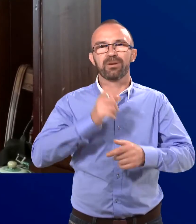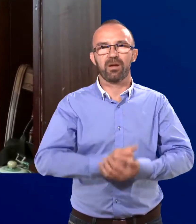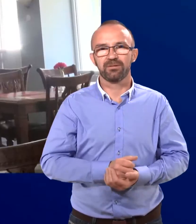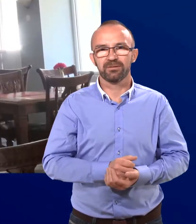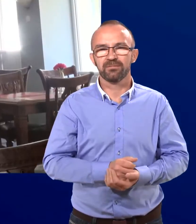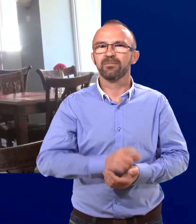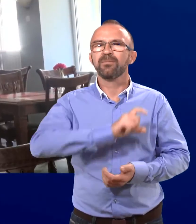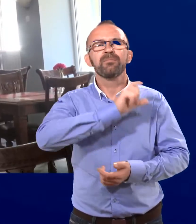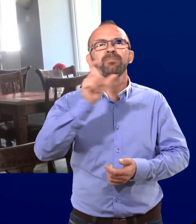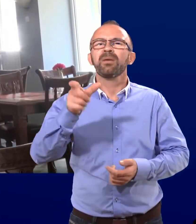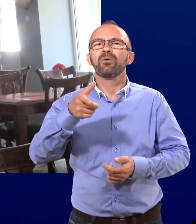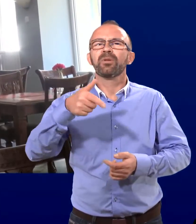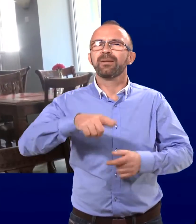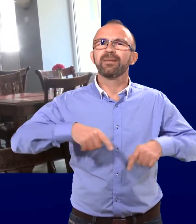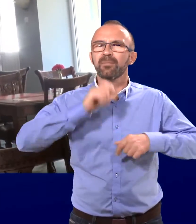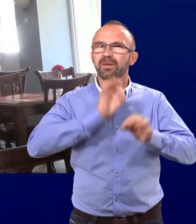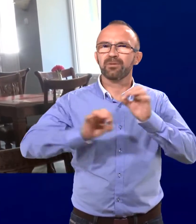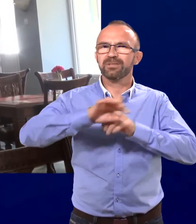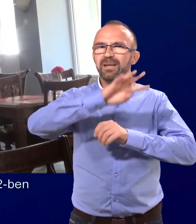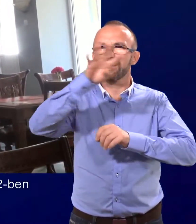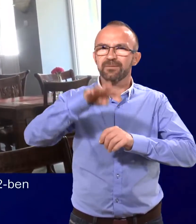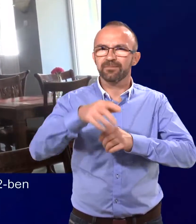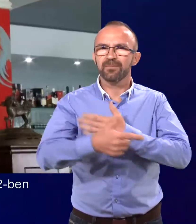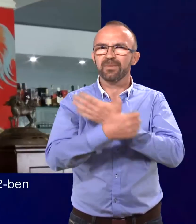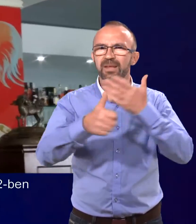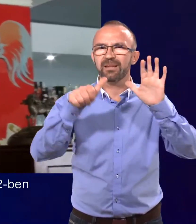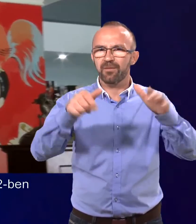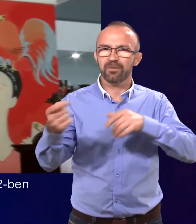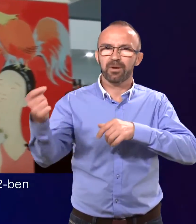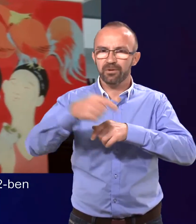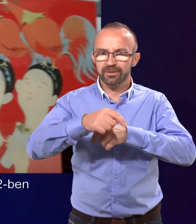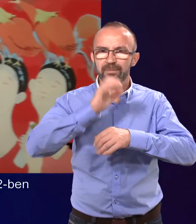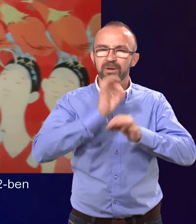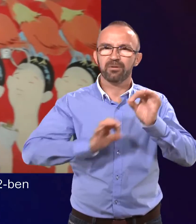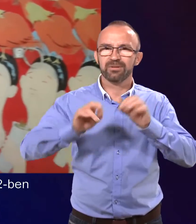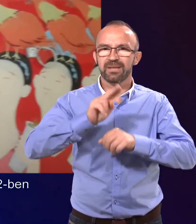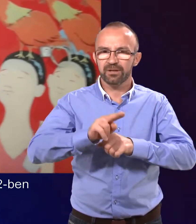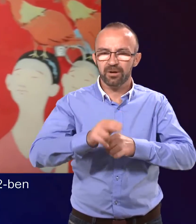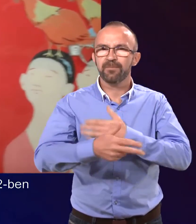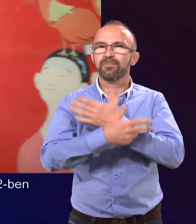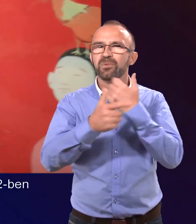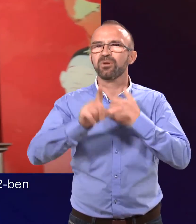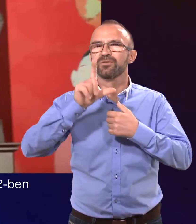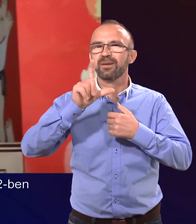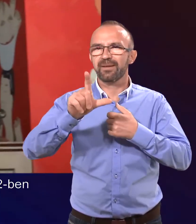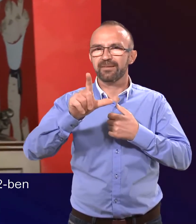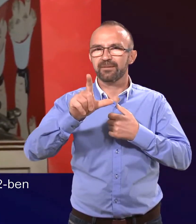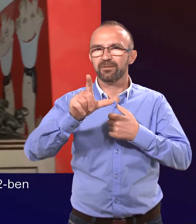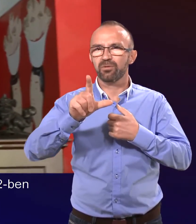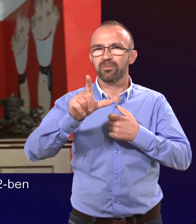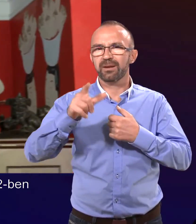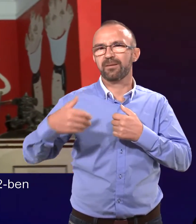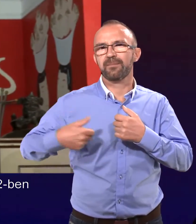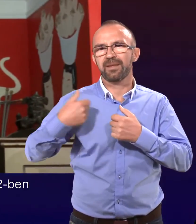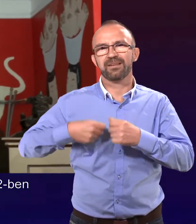lilinél. Mióta jött Magyarországon? 76-ban jöttem ide Magyarországra, 82-ben